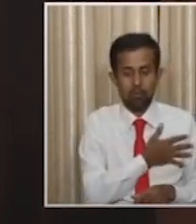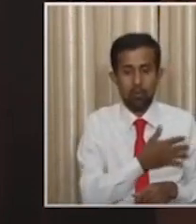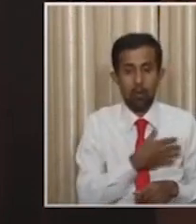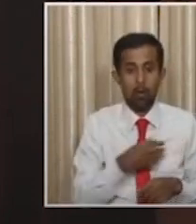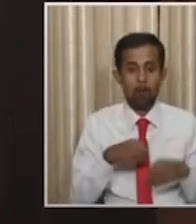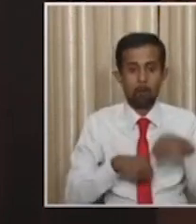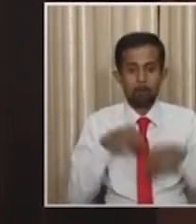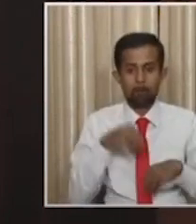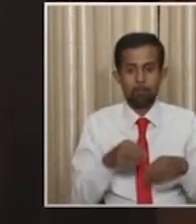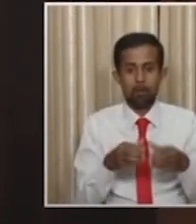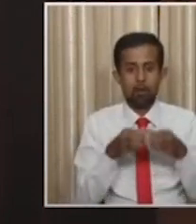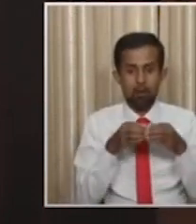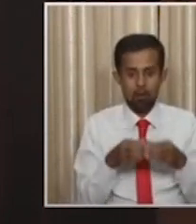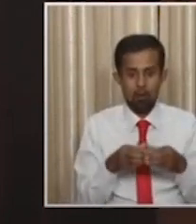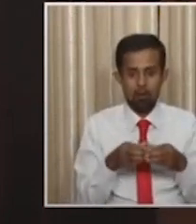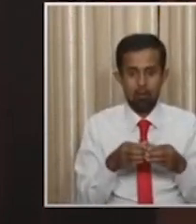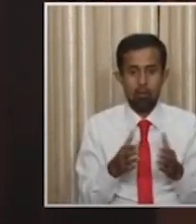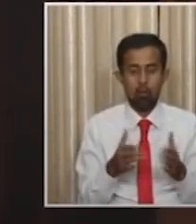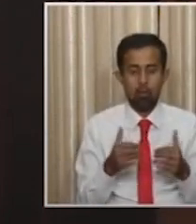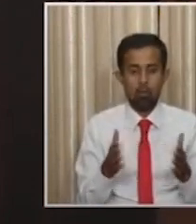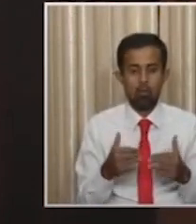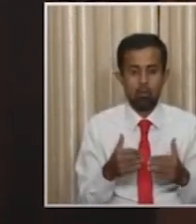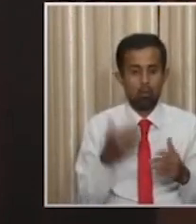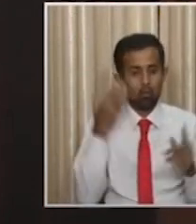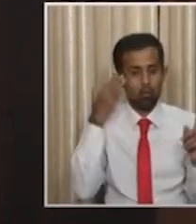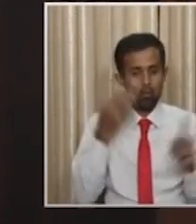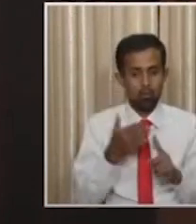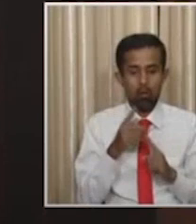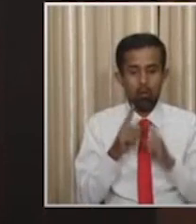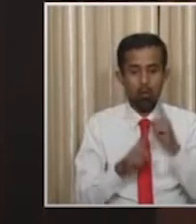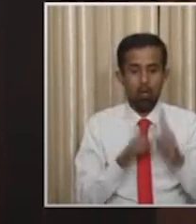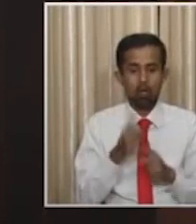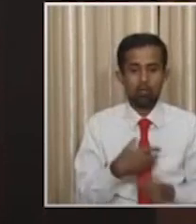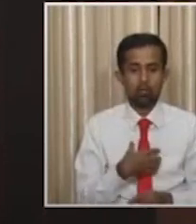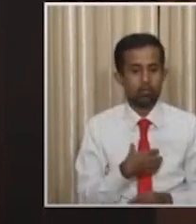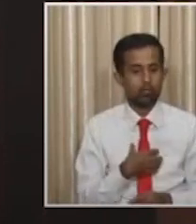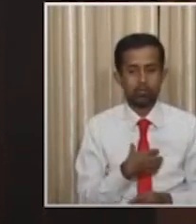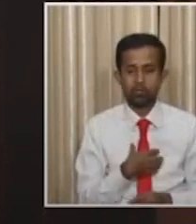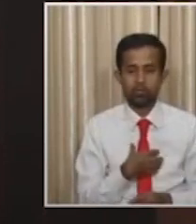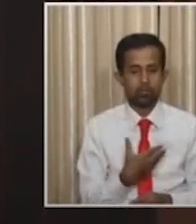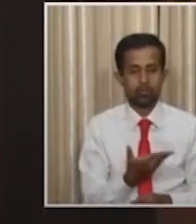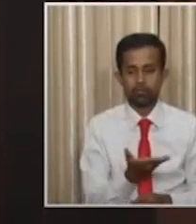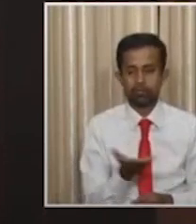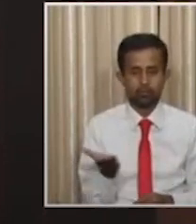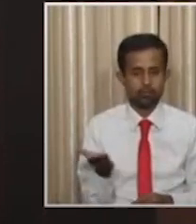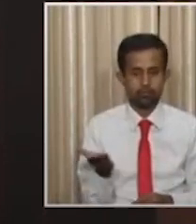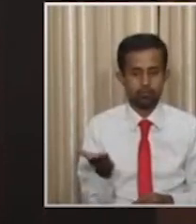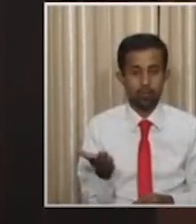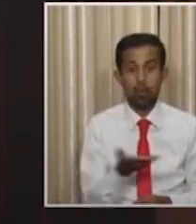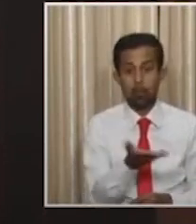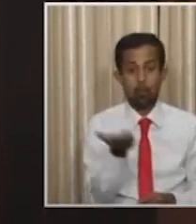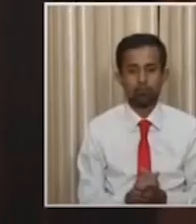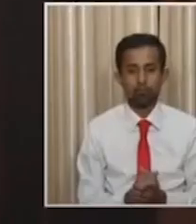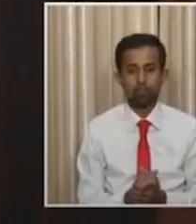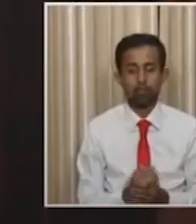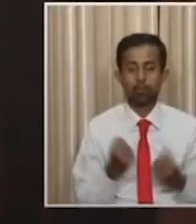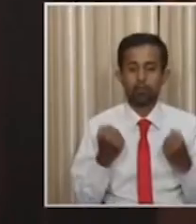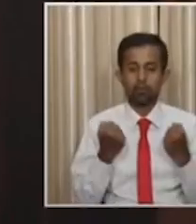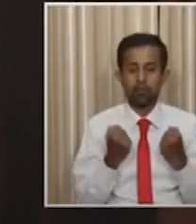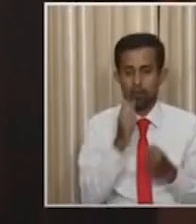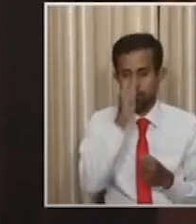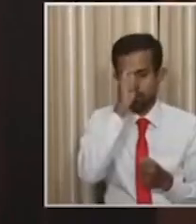இன்னமும் அதை பற்றி பேசி கொண்டிருப்பதென்பது வேதனை. உங்களுடைய கடந்த கால அரசுகளை பற்றி நீங்கள் மறந்துவிட வேண்டாம்.